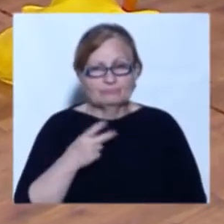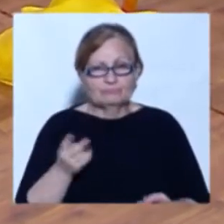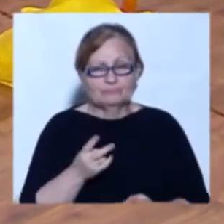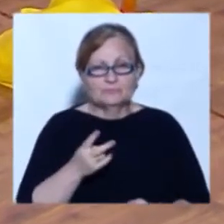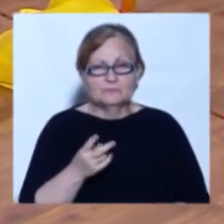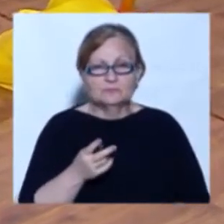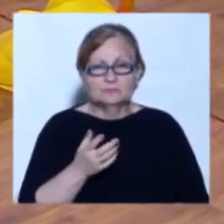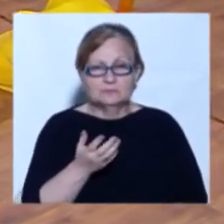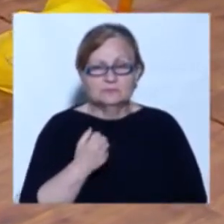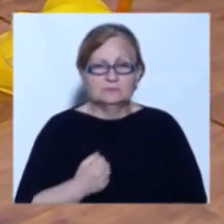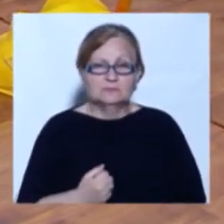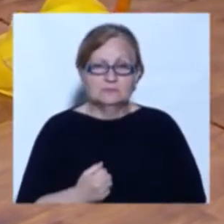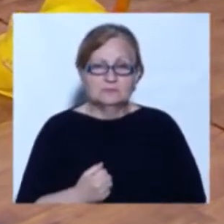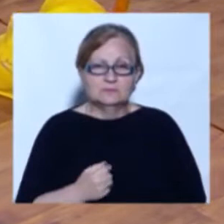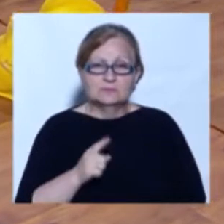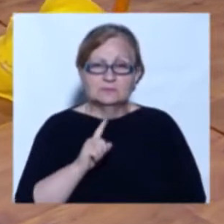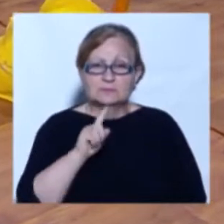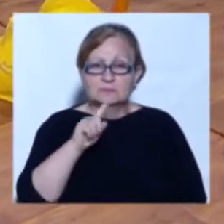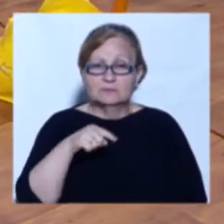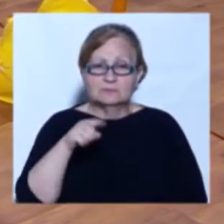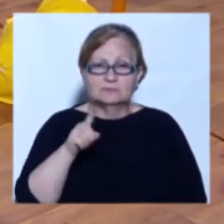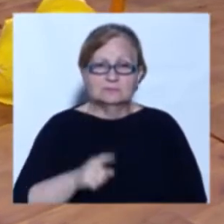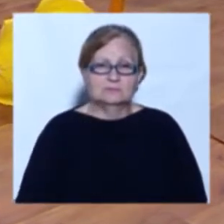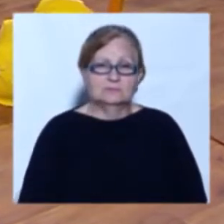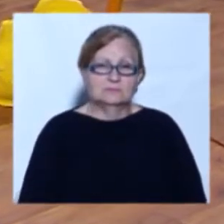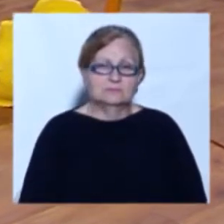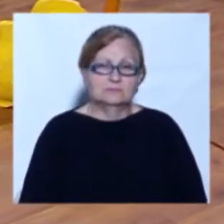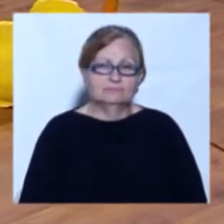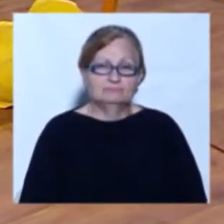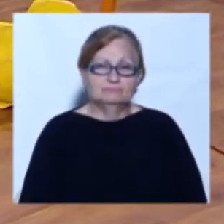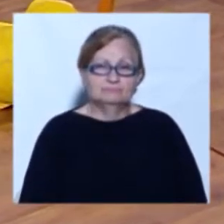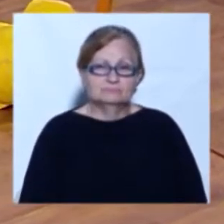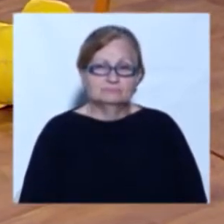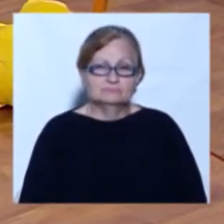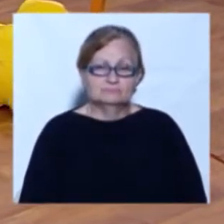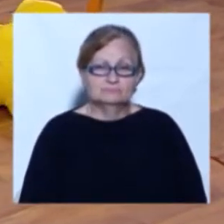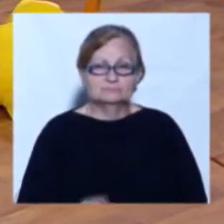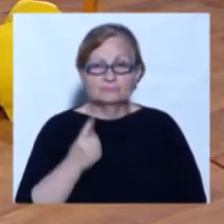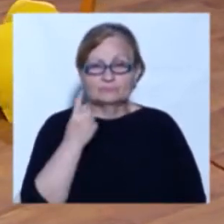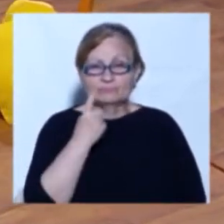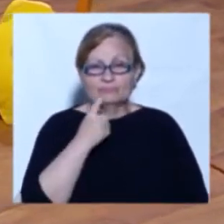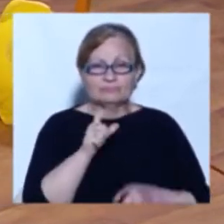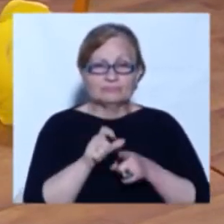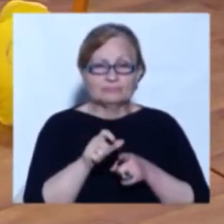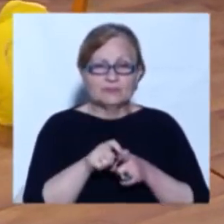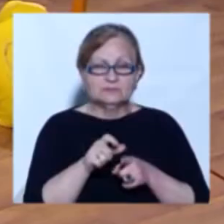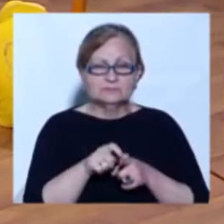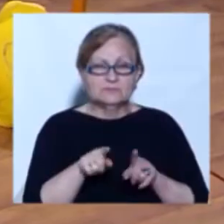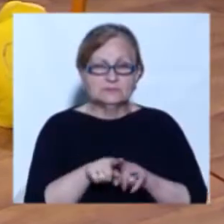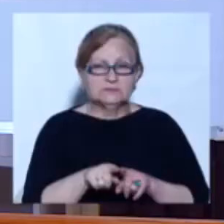იმისთვის, რომ აღვნიშნო მერცხალი. ფანქარი არ მაქვს და კალამს გამოვიყენებ. პირველი სიტყვა ასეთია.